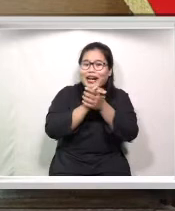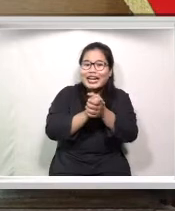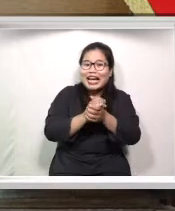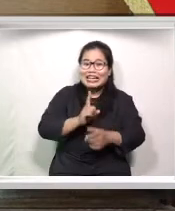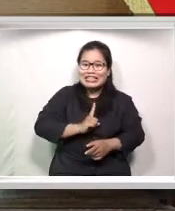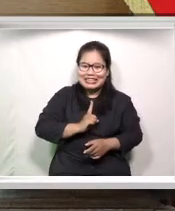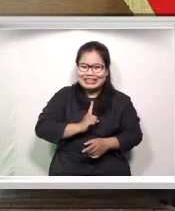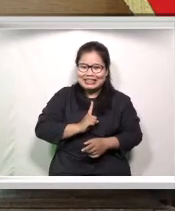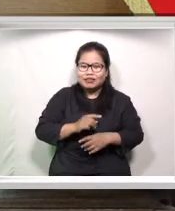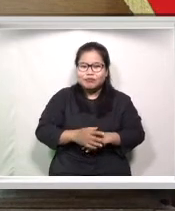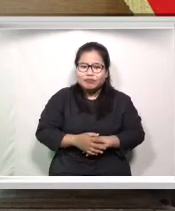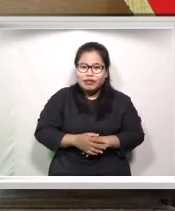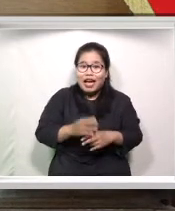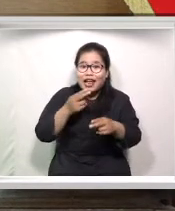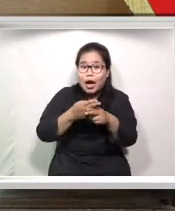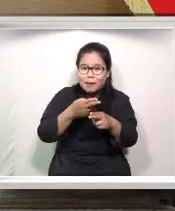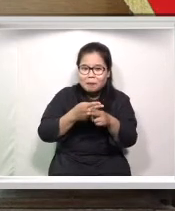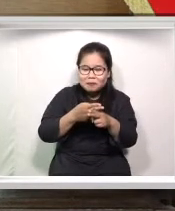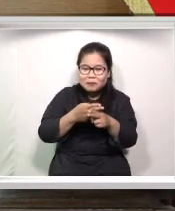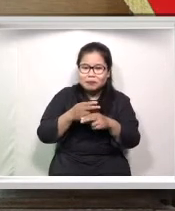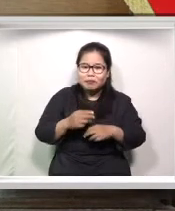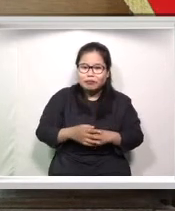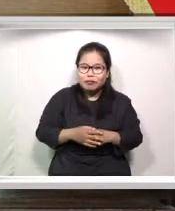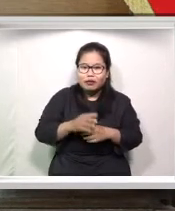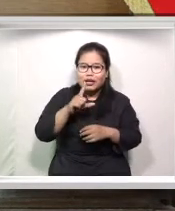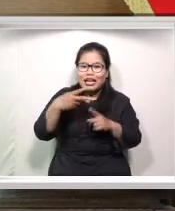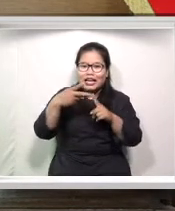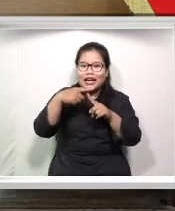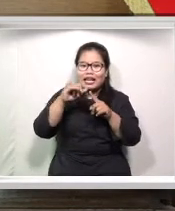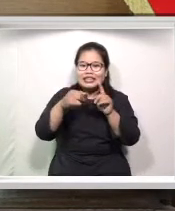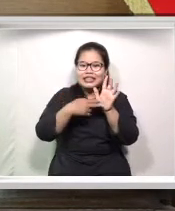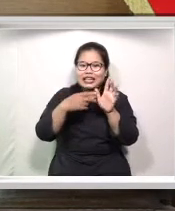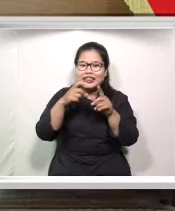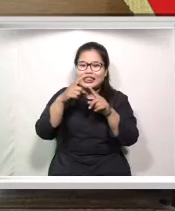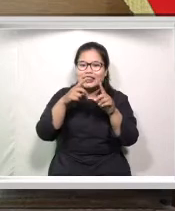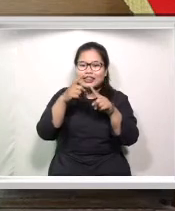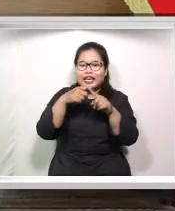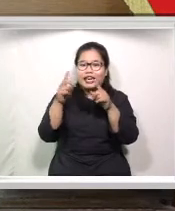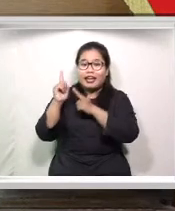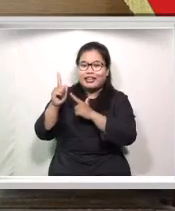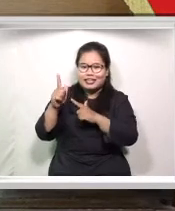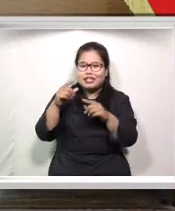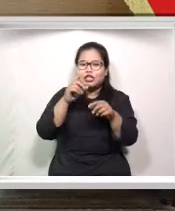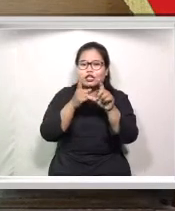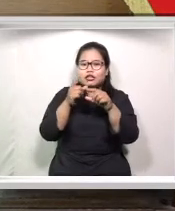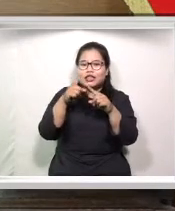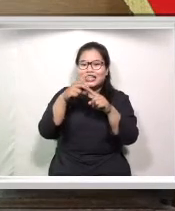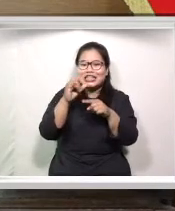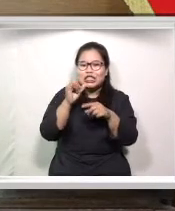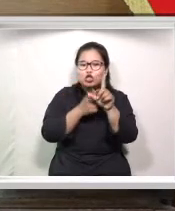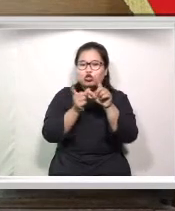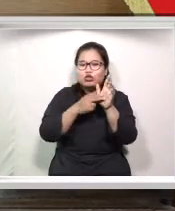kami. Nama Mayjen TNI Triyuniarto, tempat tanggal